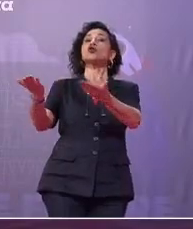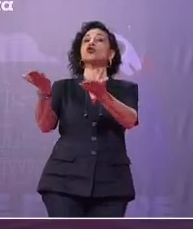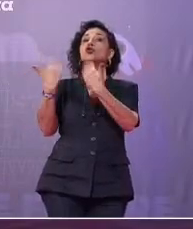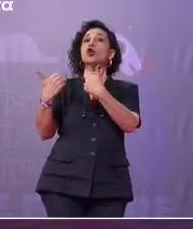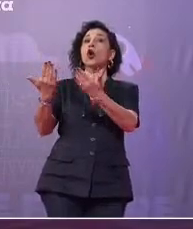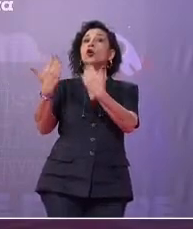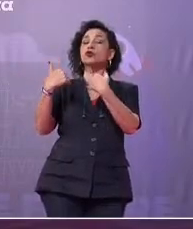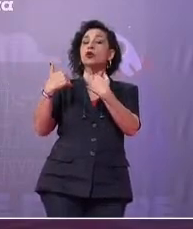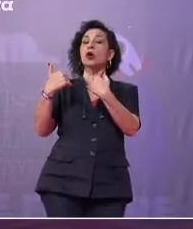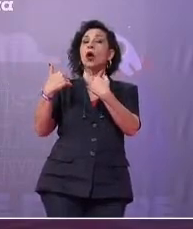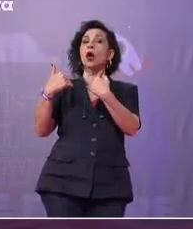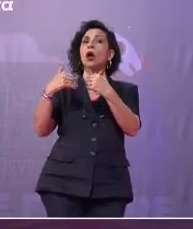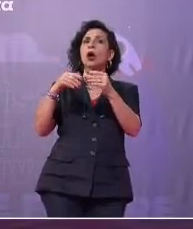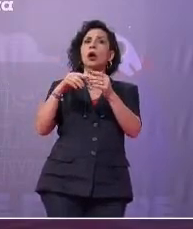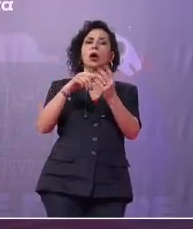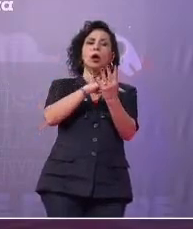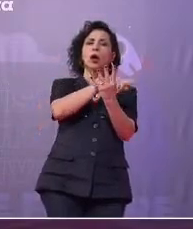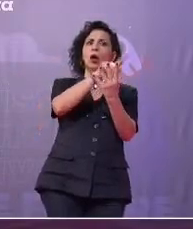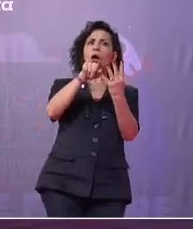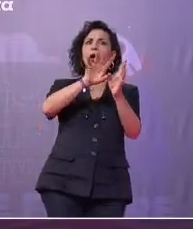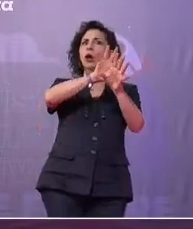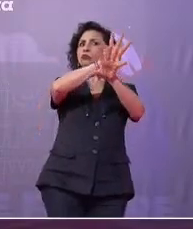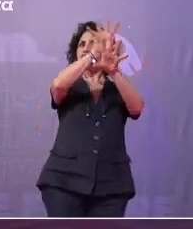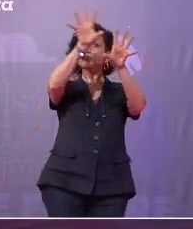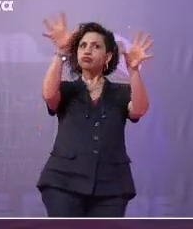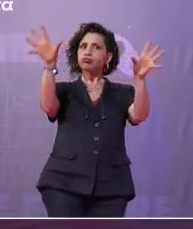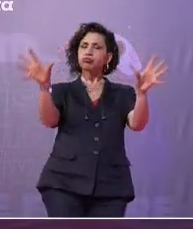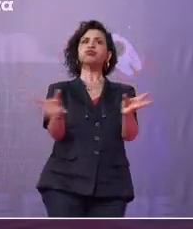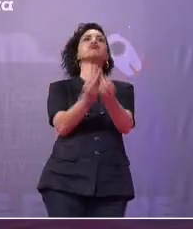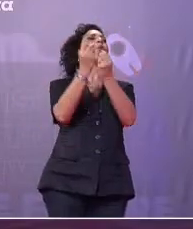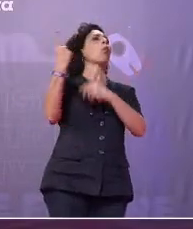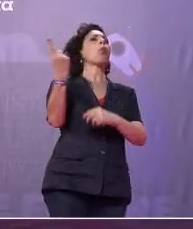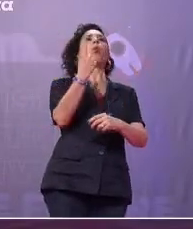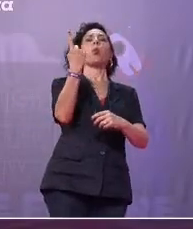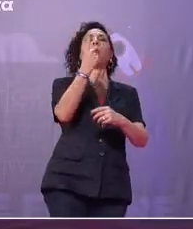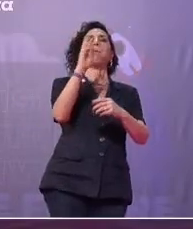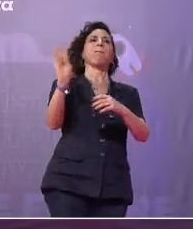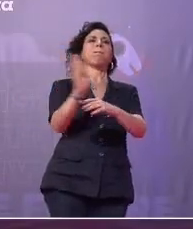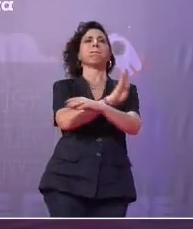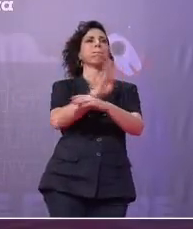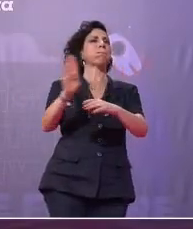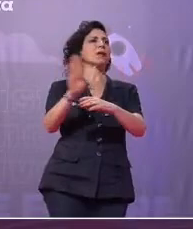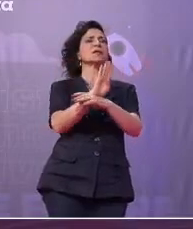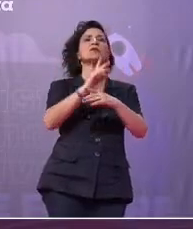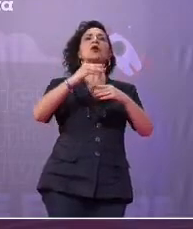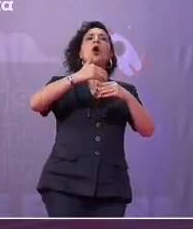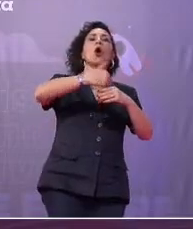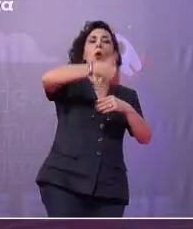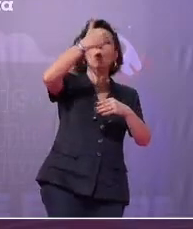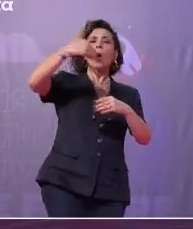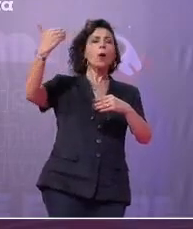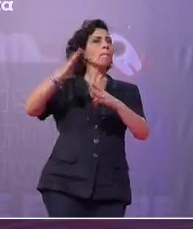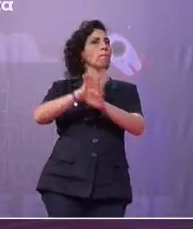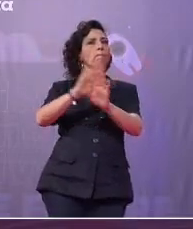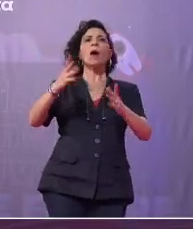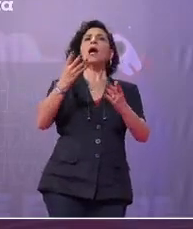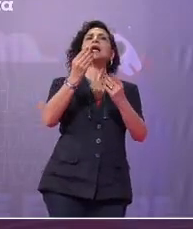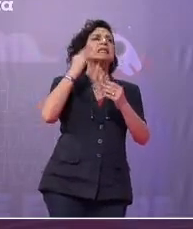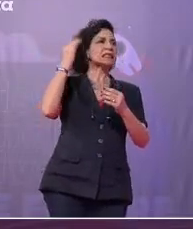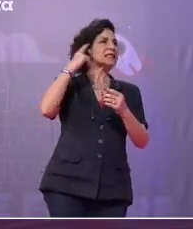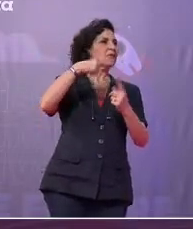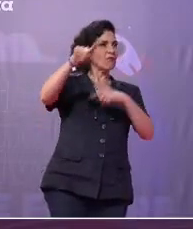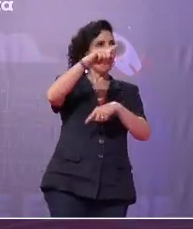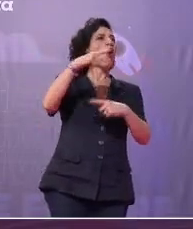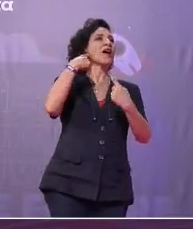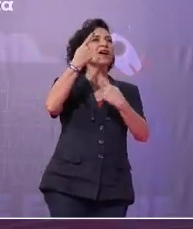enorme business completamente diverso con gli argini che sono crollati sentite parlare spesso di Google Liquid di come si siano sciolte